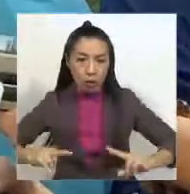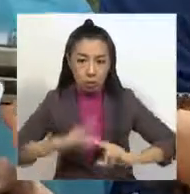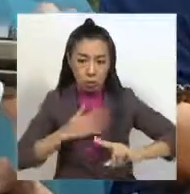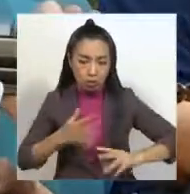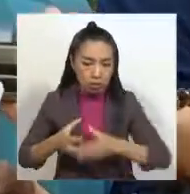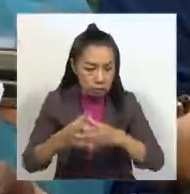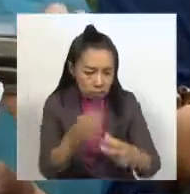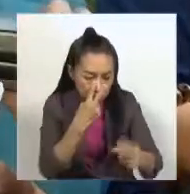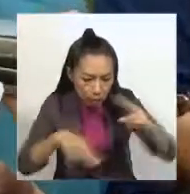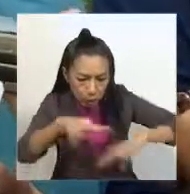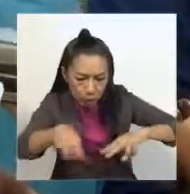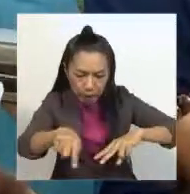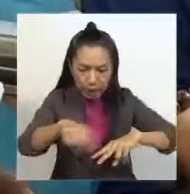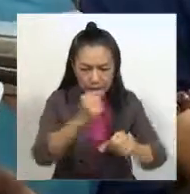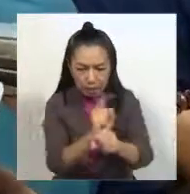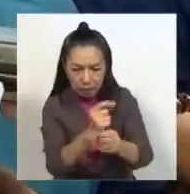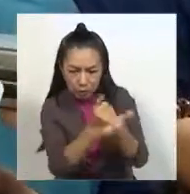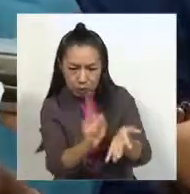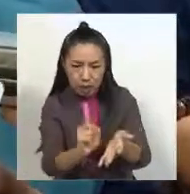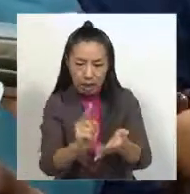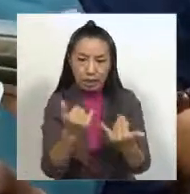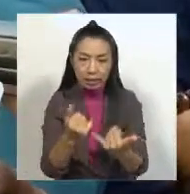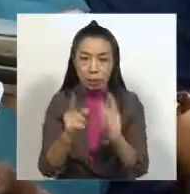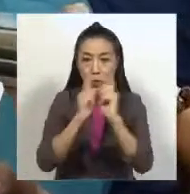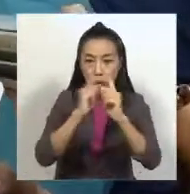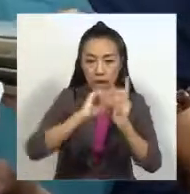ารือกับทางจังหวัดไว้ว่าคงจะมาแบ่งพื้นที่กันในการดูแล